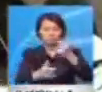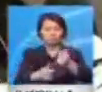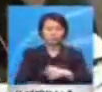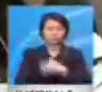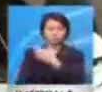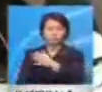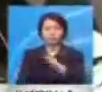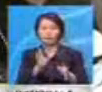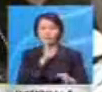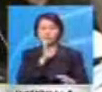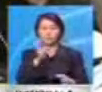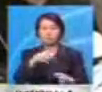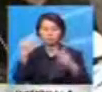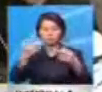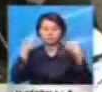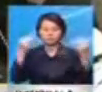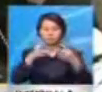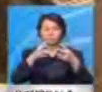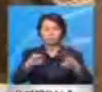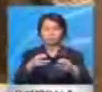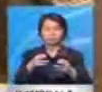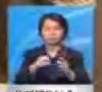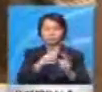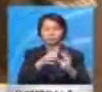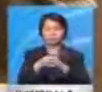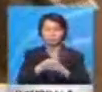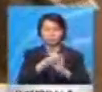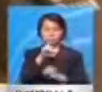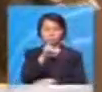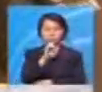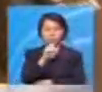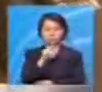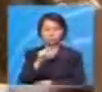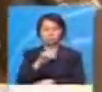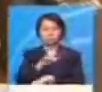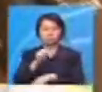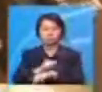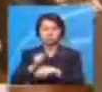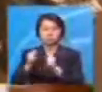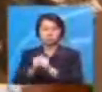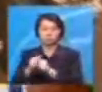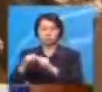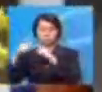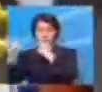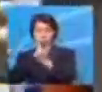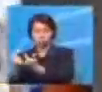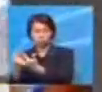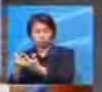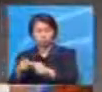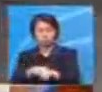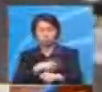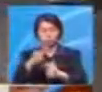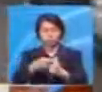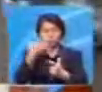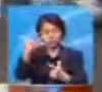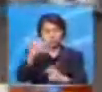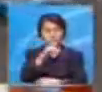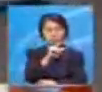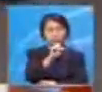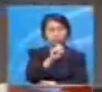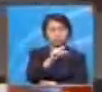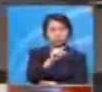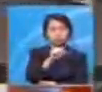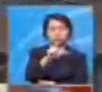demikian selepas Majlis pelancaran kerjasama Legoland Malaysia Resort dengan The Lego group sepanjang Mei ini Legoland